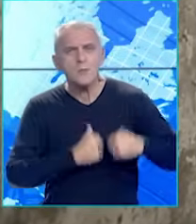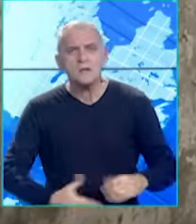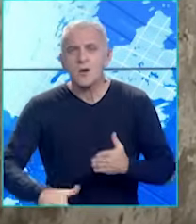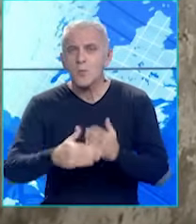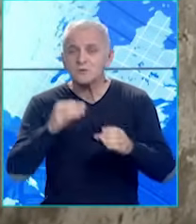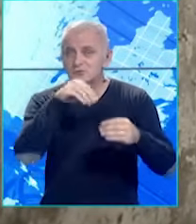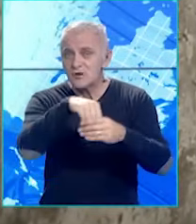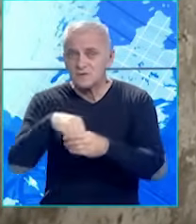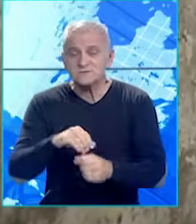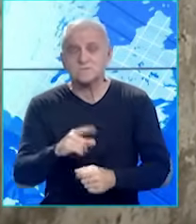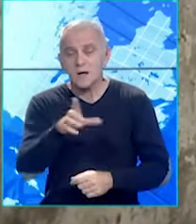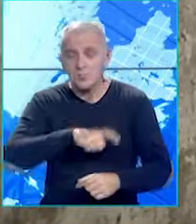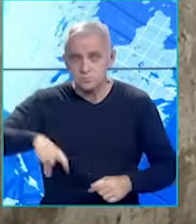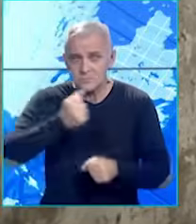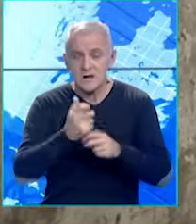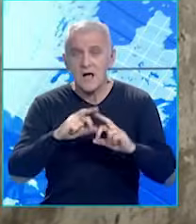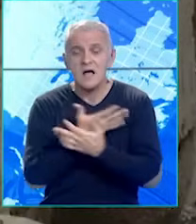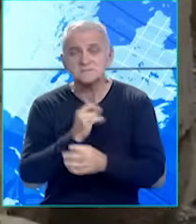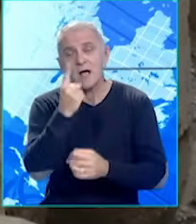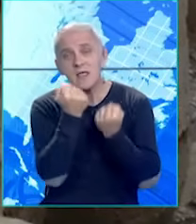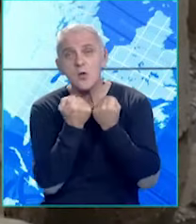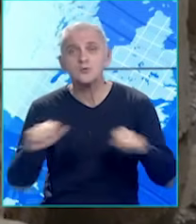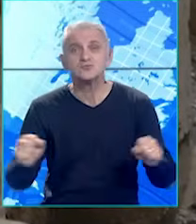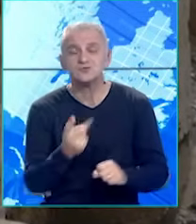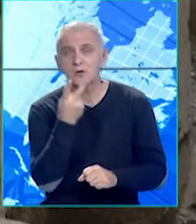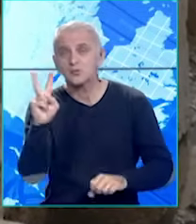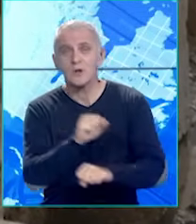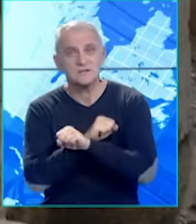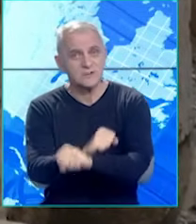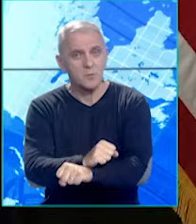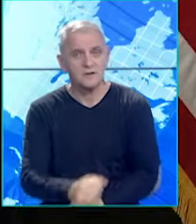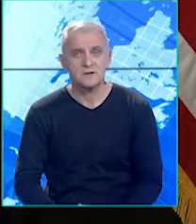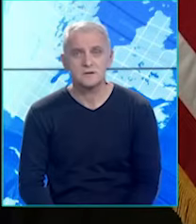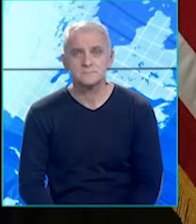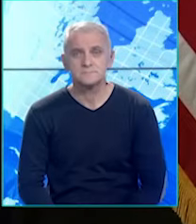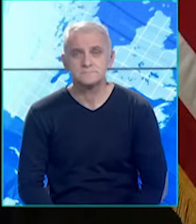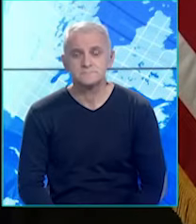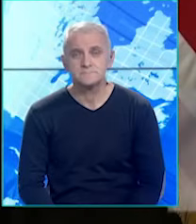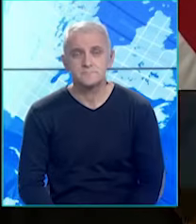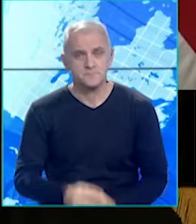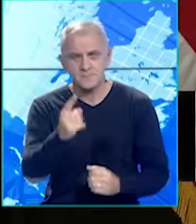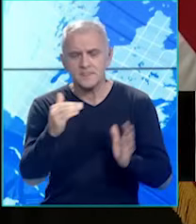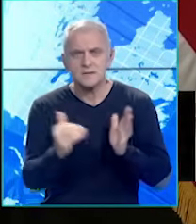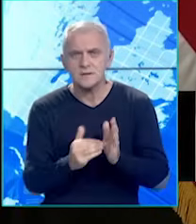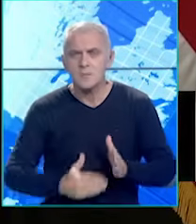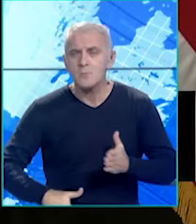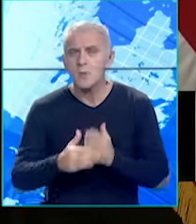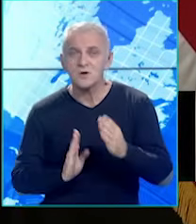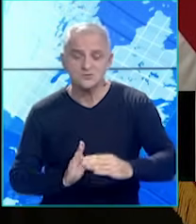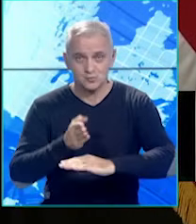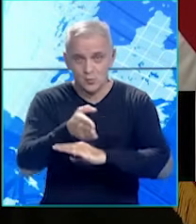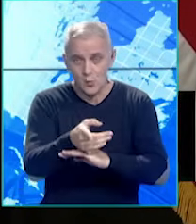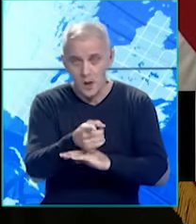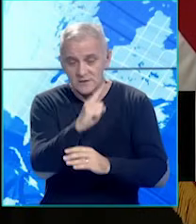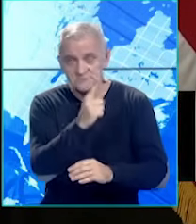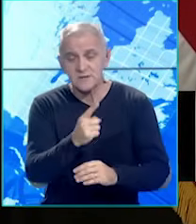pomoći stanovnicima pojasa Gaze, ali i oslobađanje drugih talaca. Prijeko potrebna pomoć ulazi u Gazu,